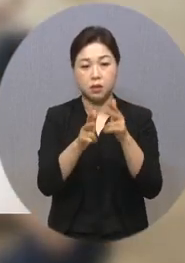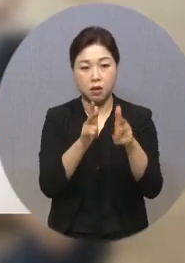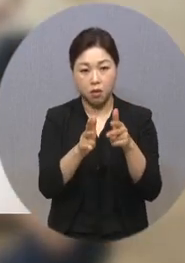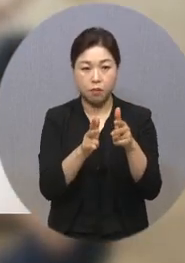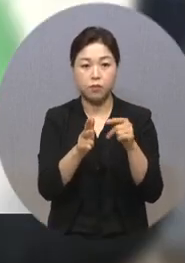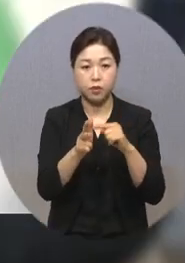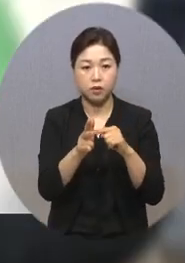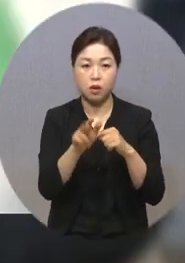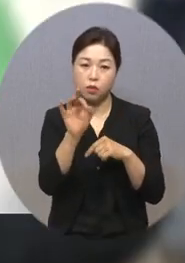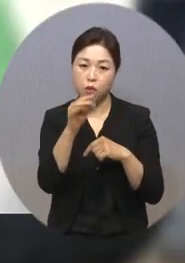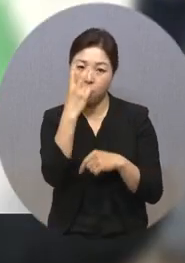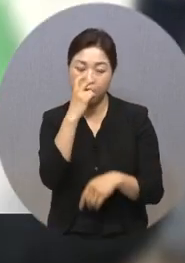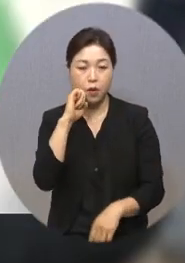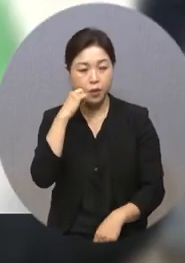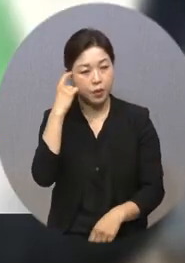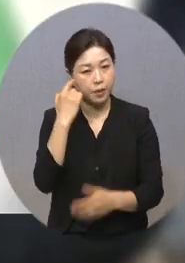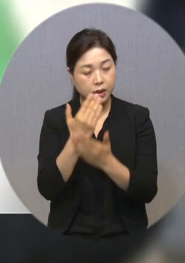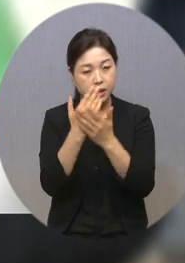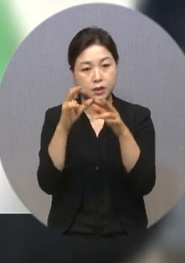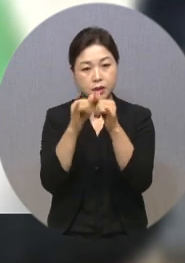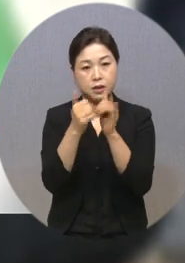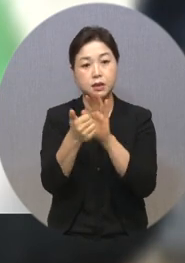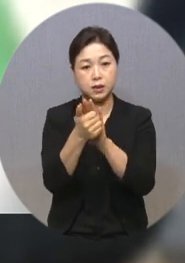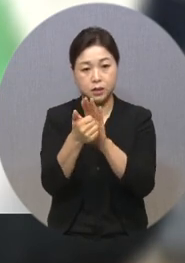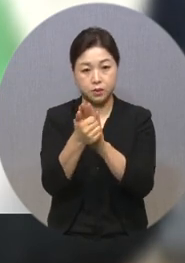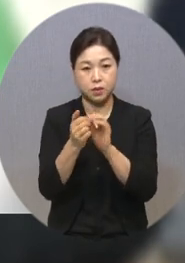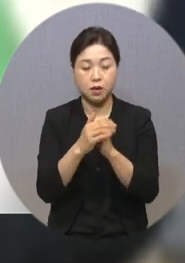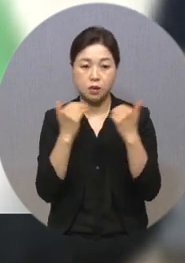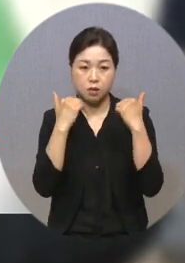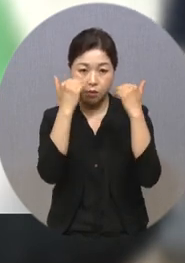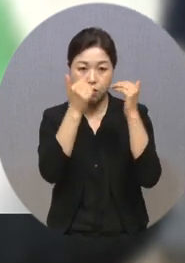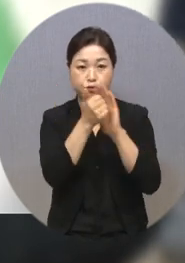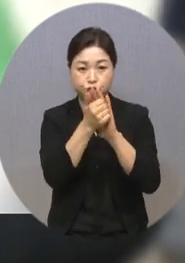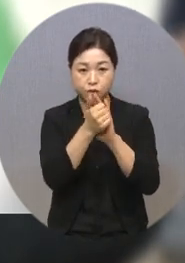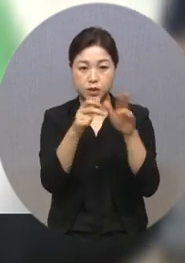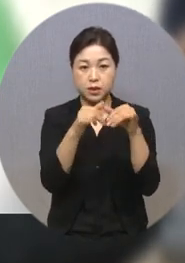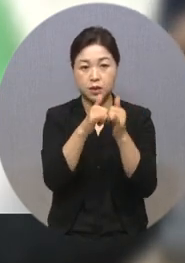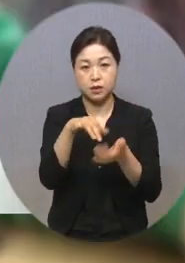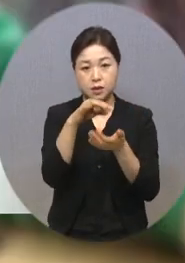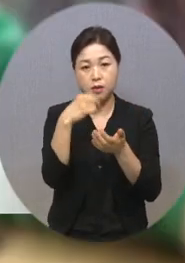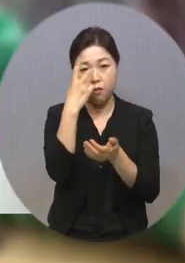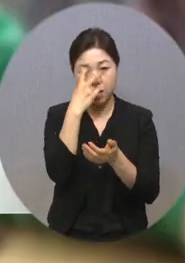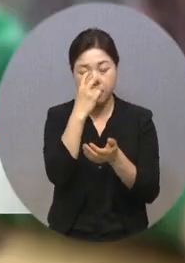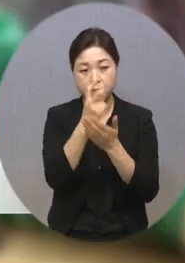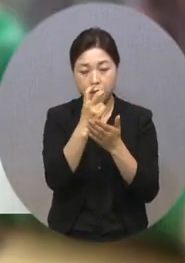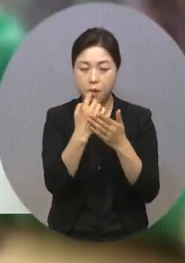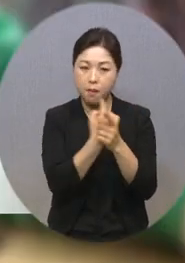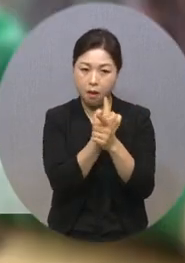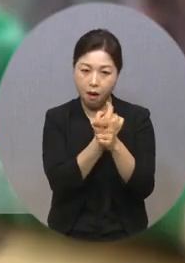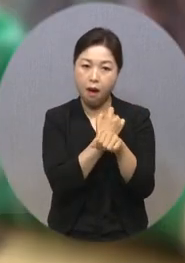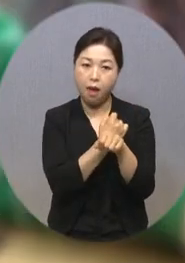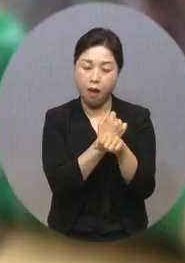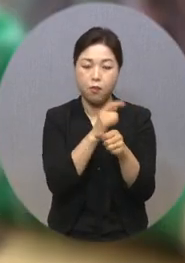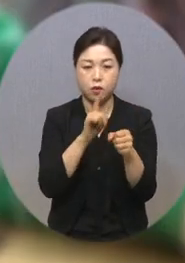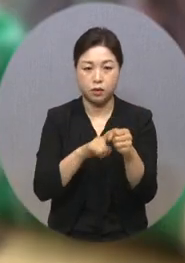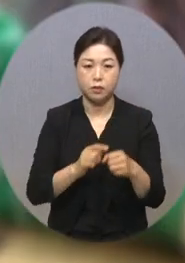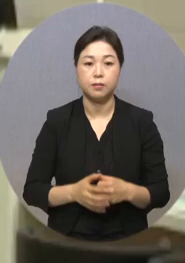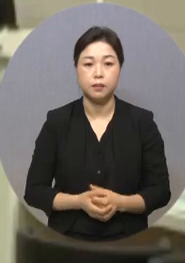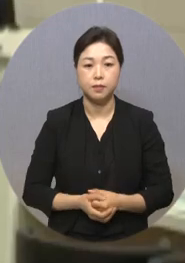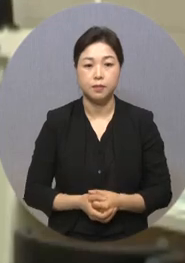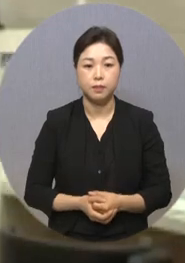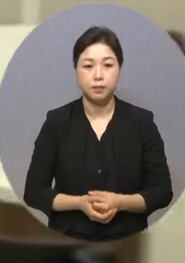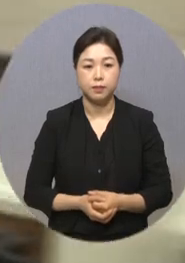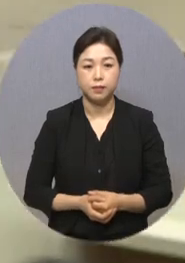관리가 어려운 발달장애인 을 지원하고 성년 후견 등 장애인 재산관리 제도를 보완하기 위해 추진 됐습니다